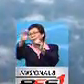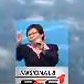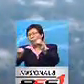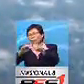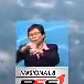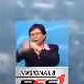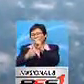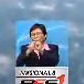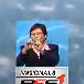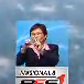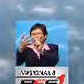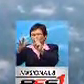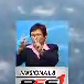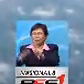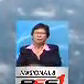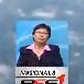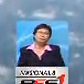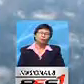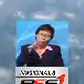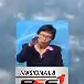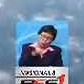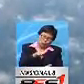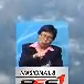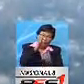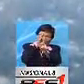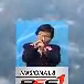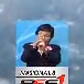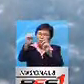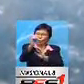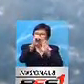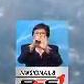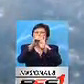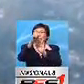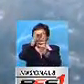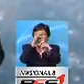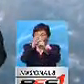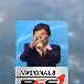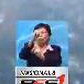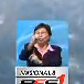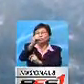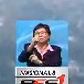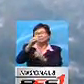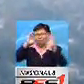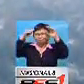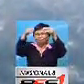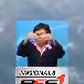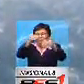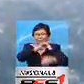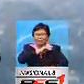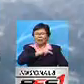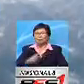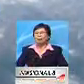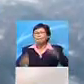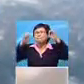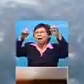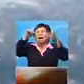0.06% pada tahun 2015. Namun usaha ke arah buli sifar tetap menjadi keutamaan Kementerian Pendidikan. Kerana